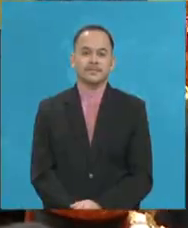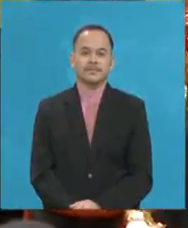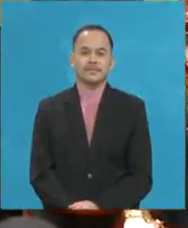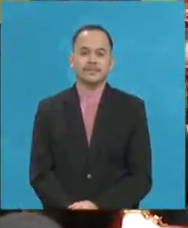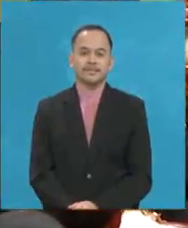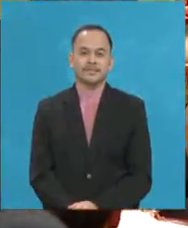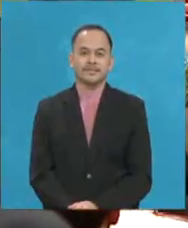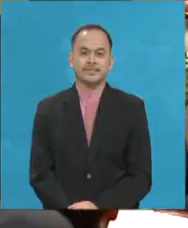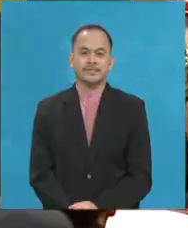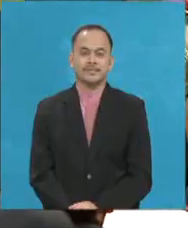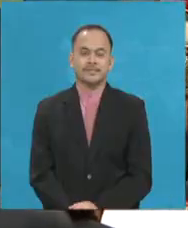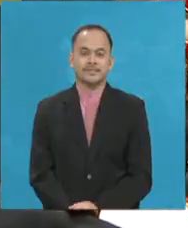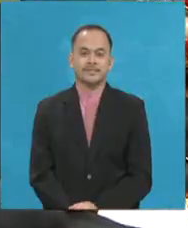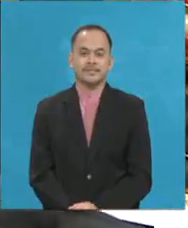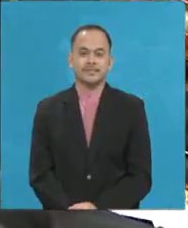Rp